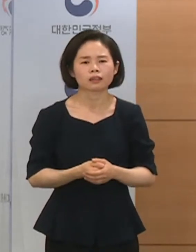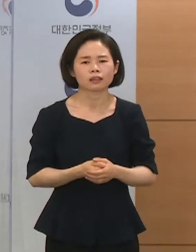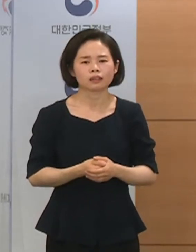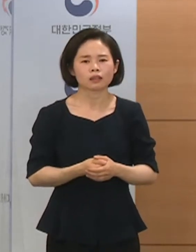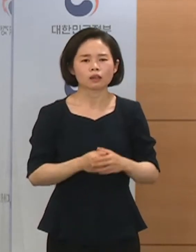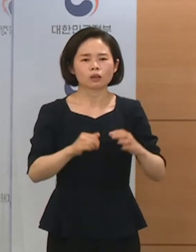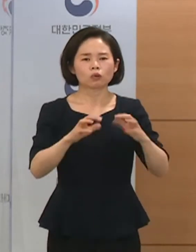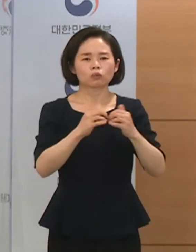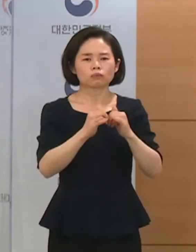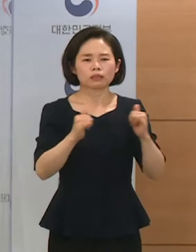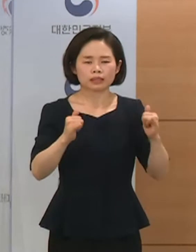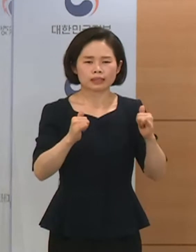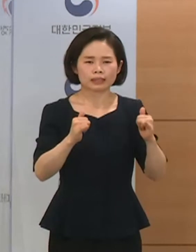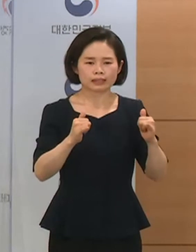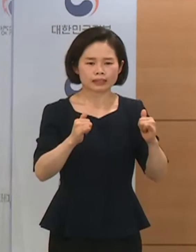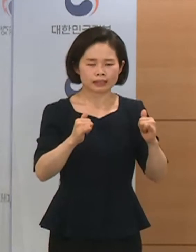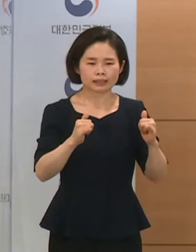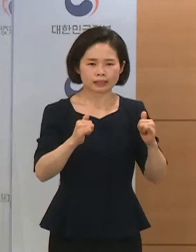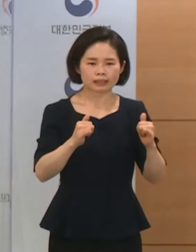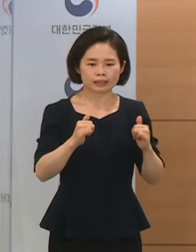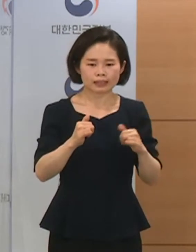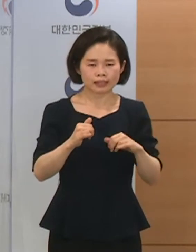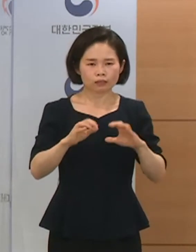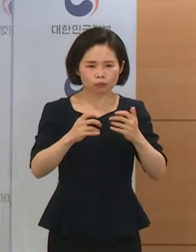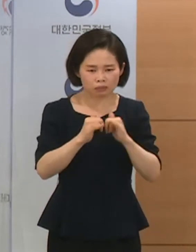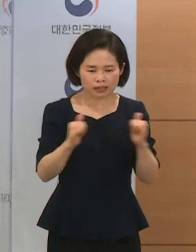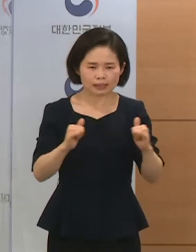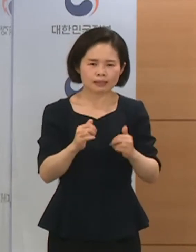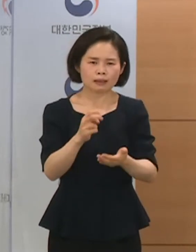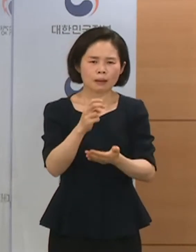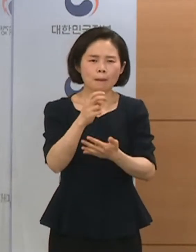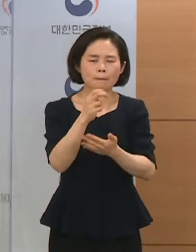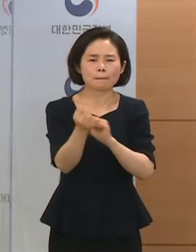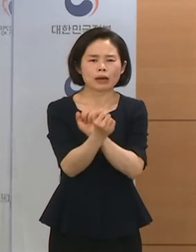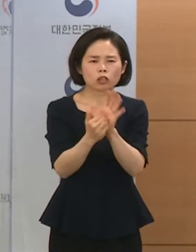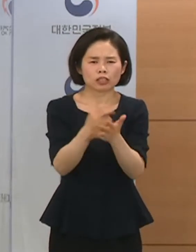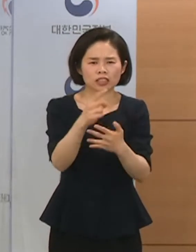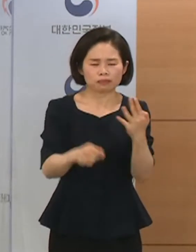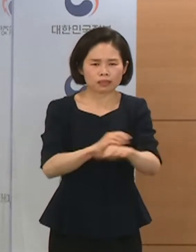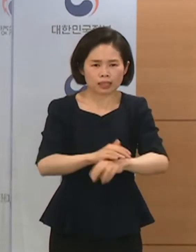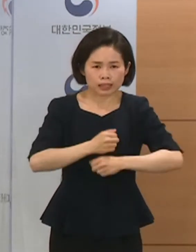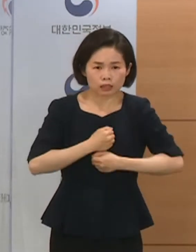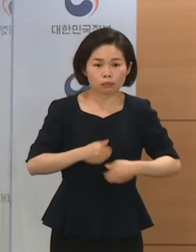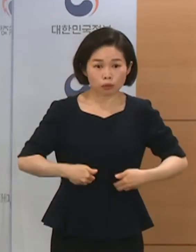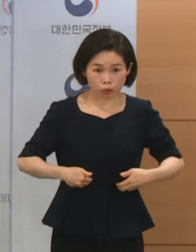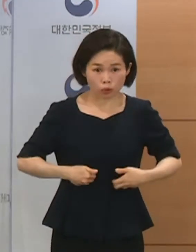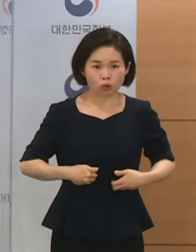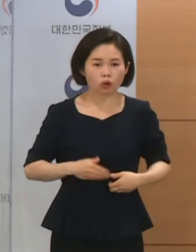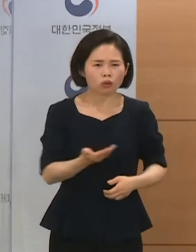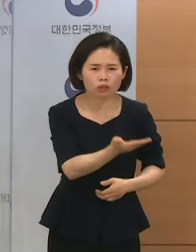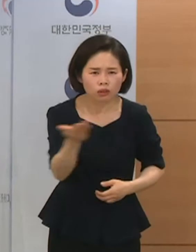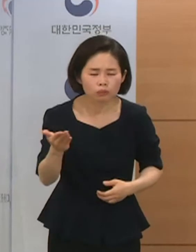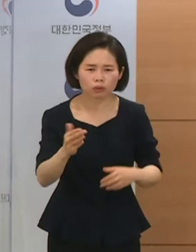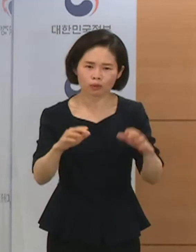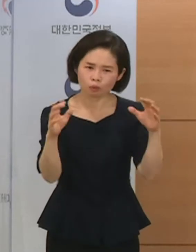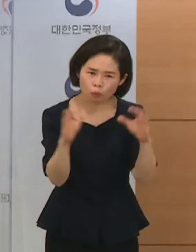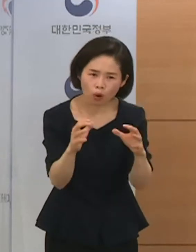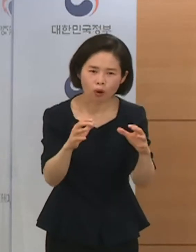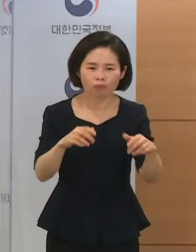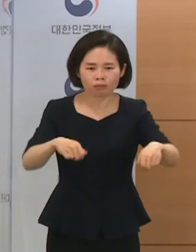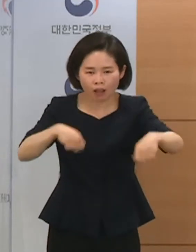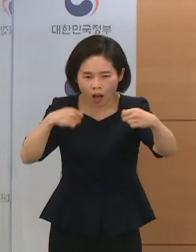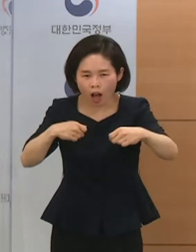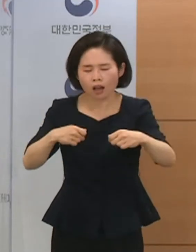일치된 방역 수칙 준수밖에 없습니다. 모임과 회식은 당분간 자제해 주시고 백신